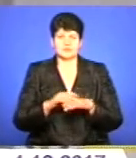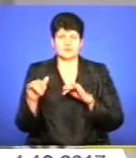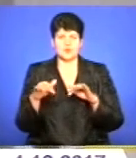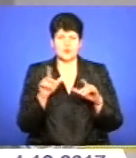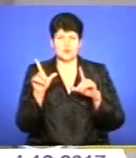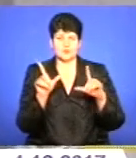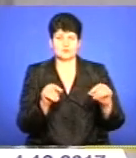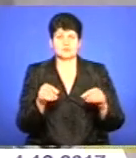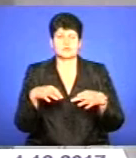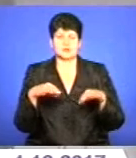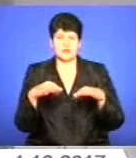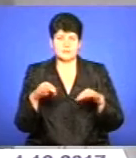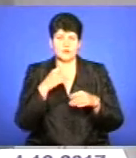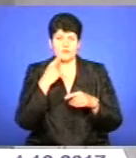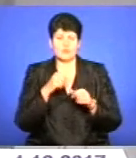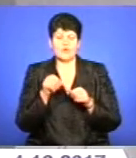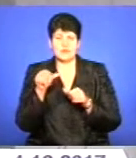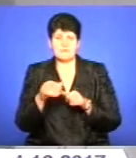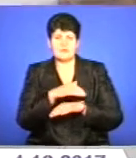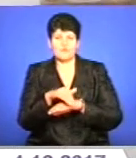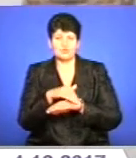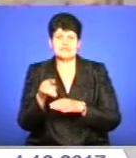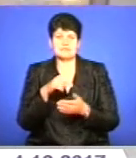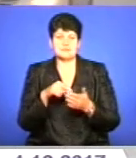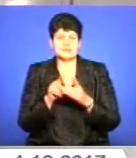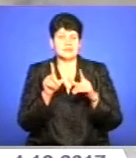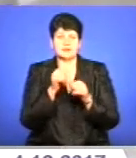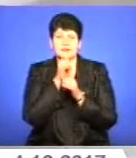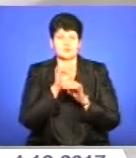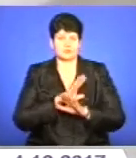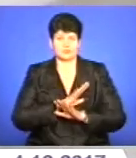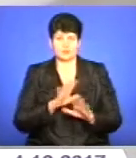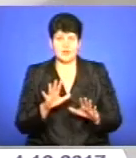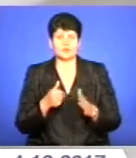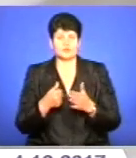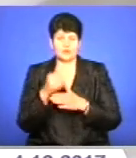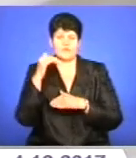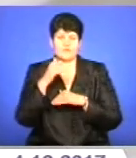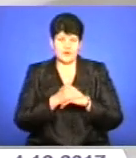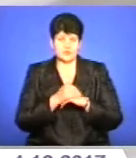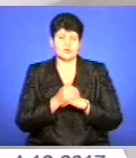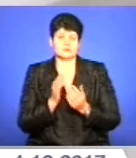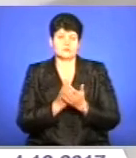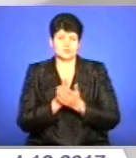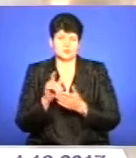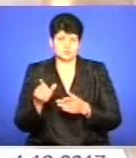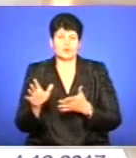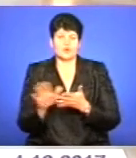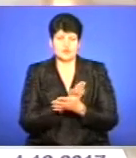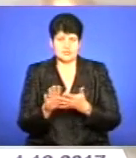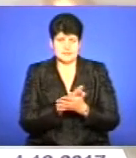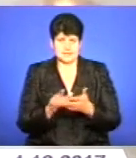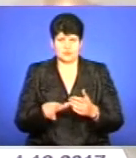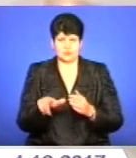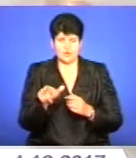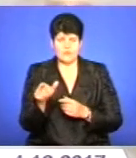Водії кажуть, по деяких вулицях міста проїхати було майже неможливо. Проте до вечора комунальним службам все-таки вдалося розчистити дороги.